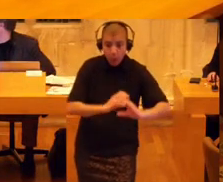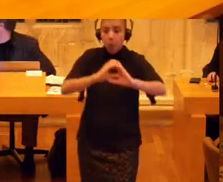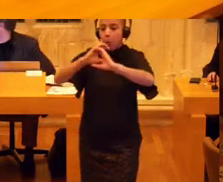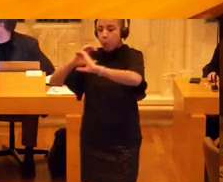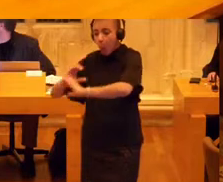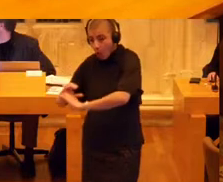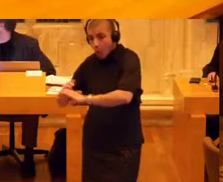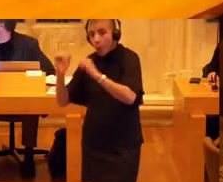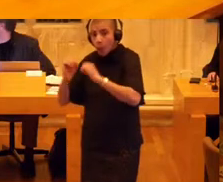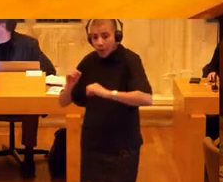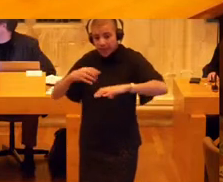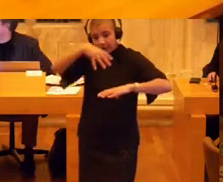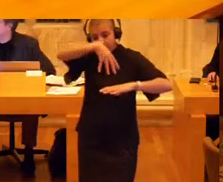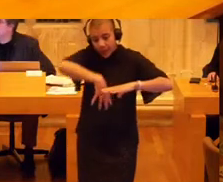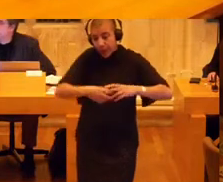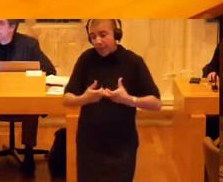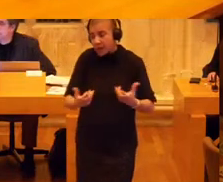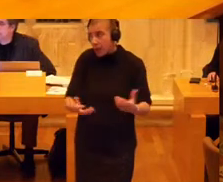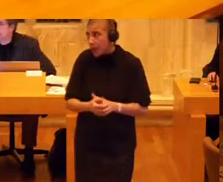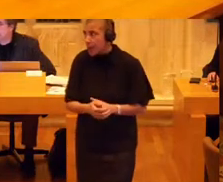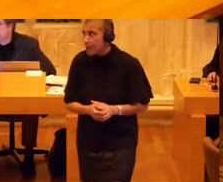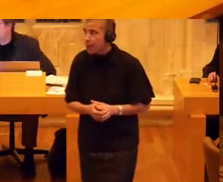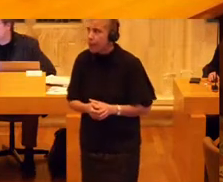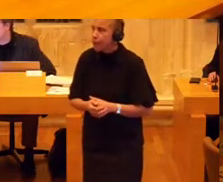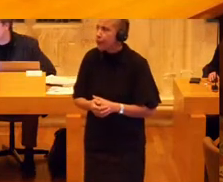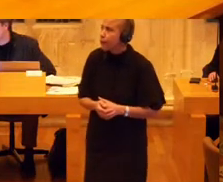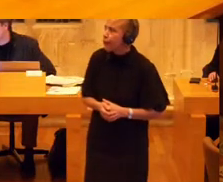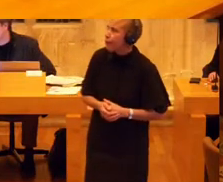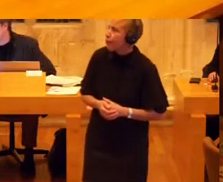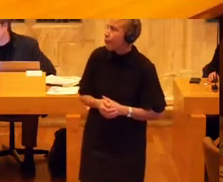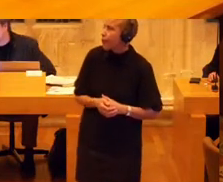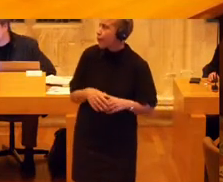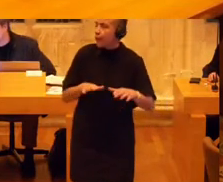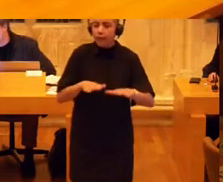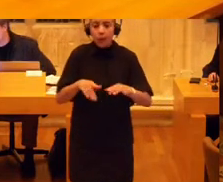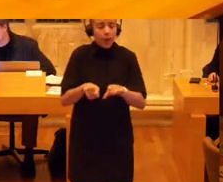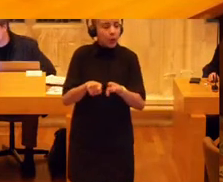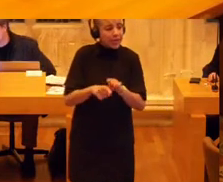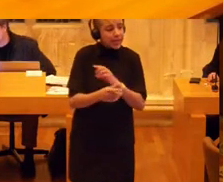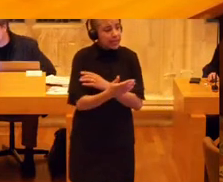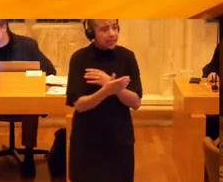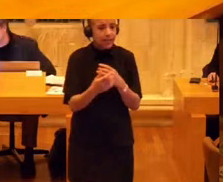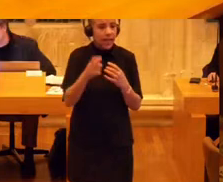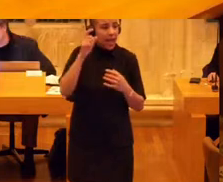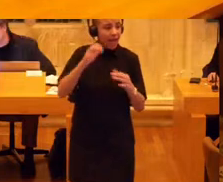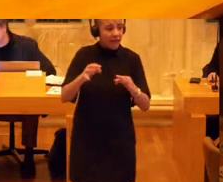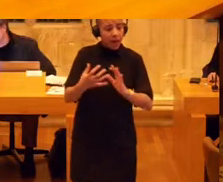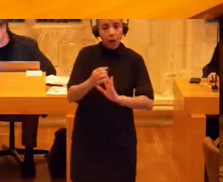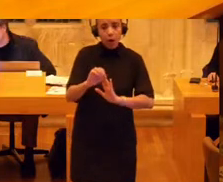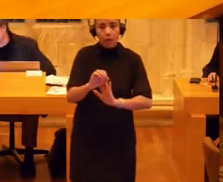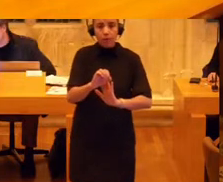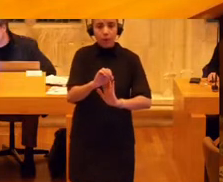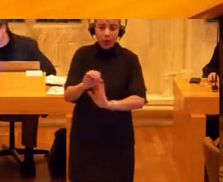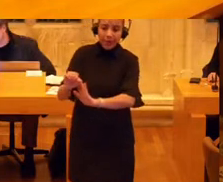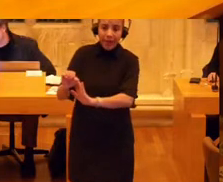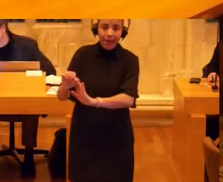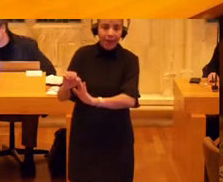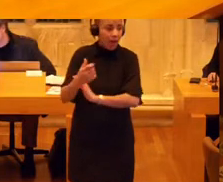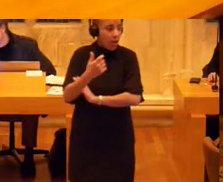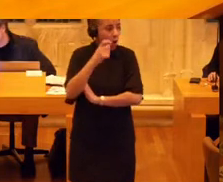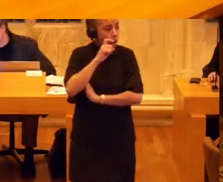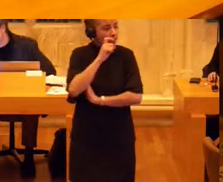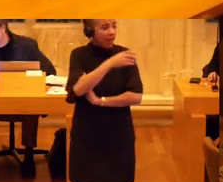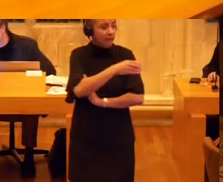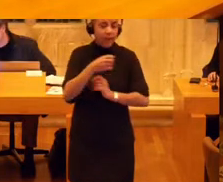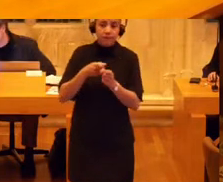question, c'est aussi celle de la priorisation. On l'a vu sur le plan, il y a une priorisation aussi cycliste sur une bonne partie de l'aménagement, et ça,